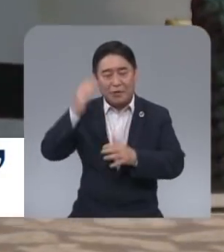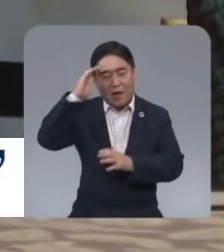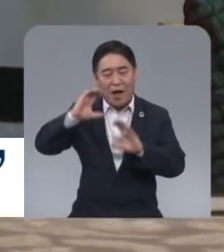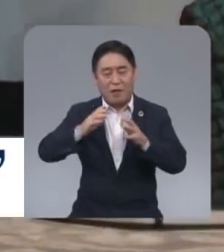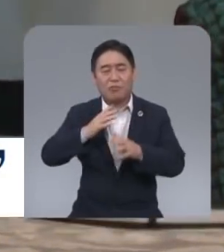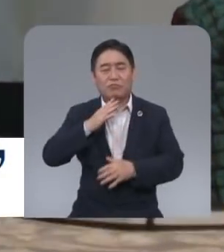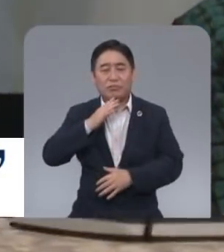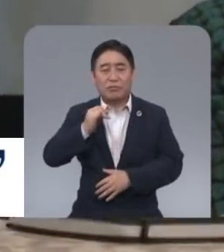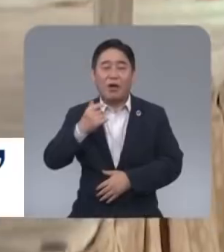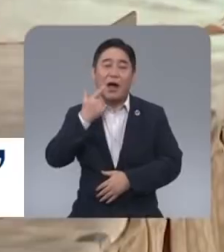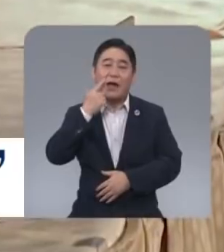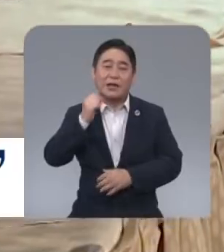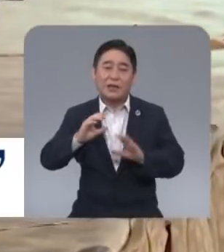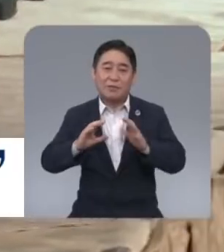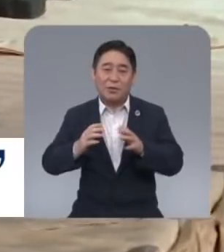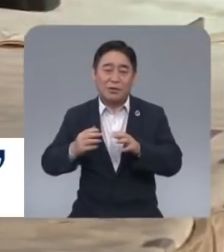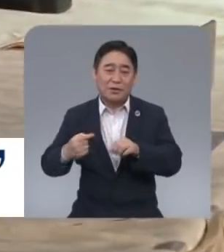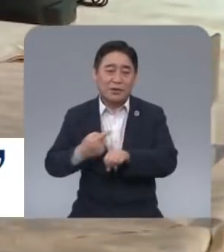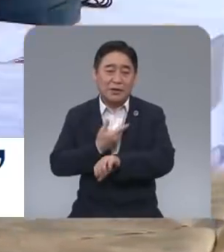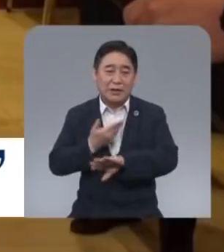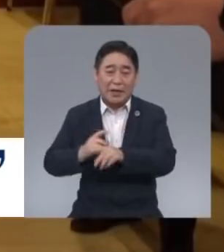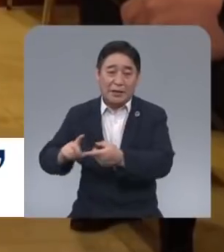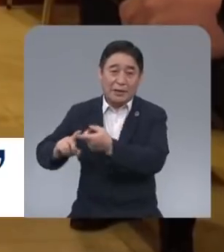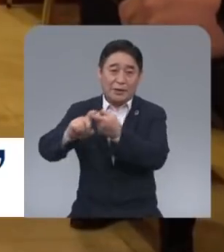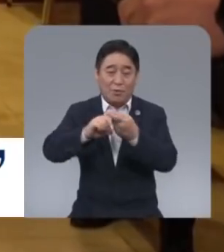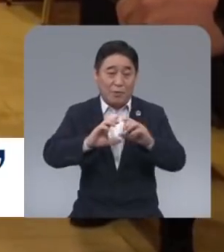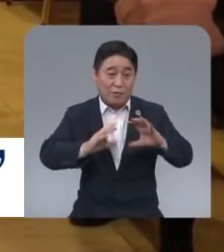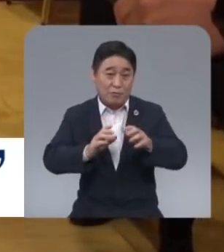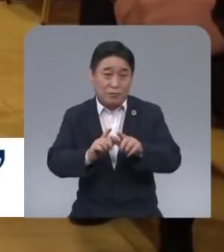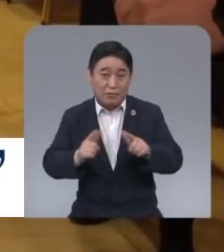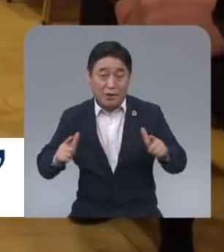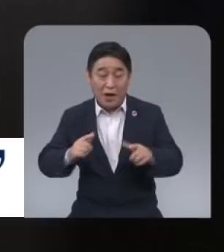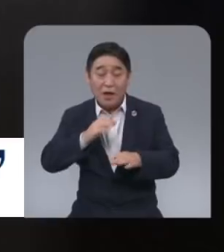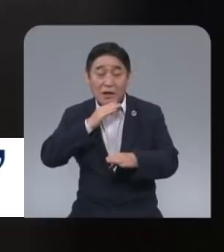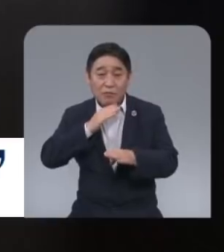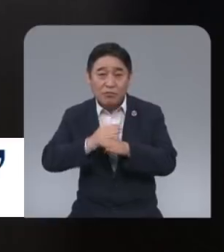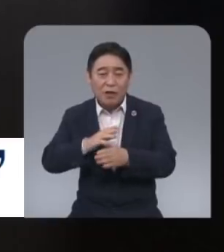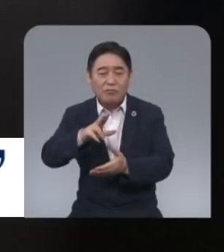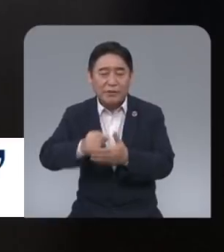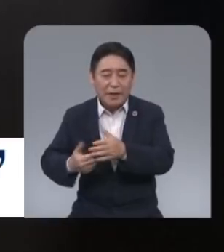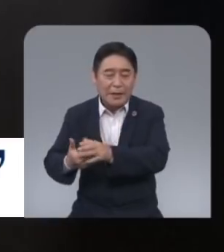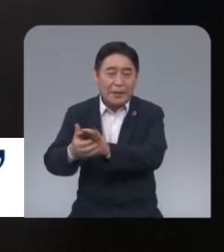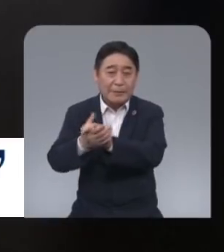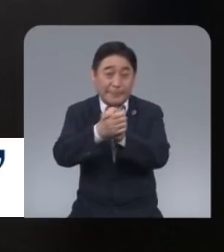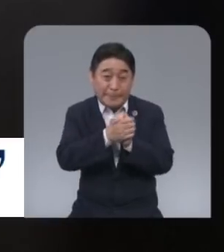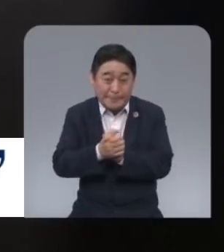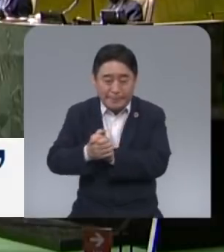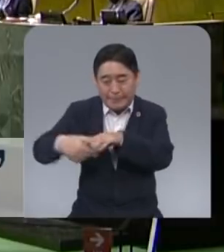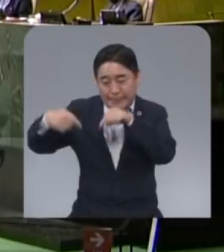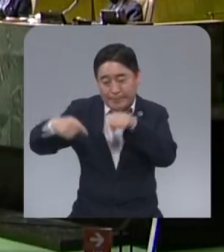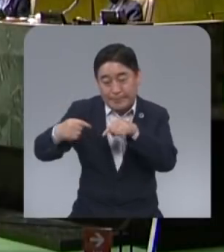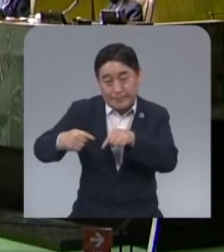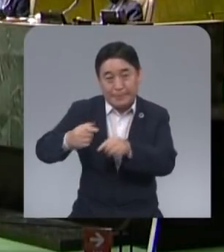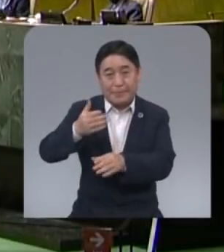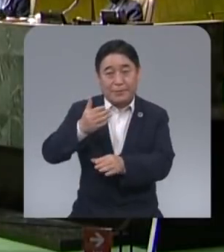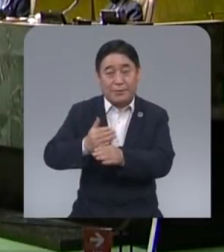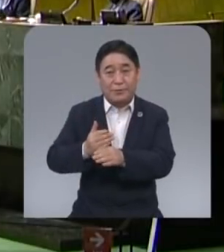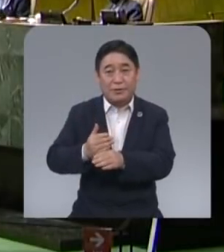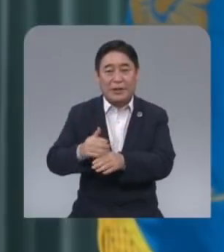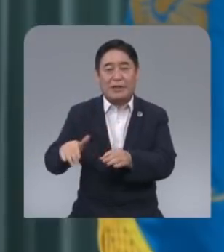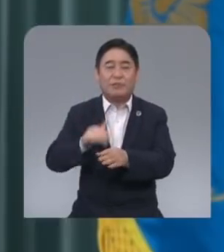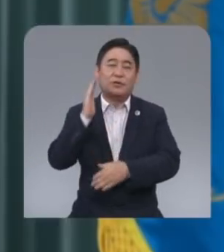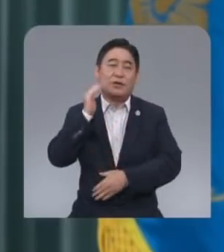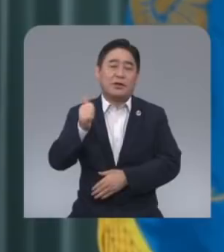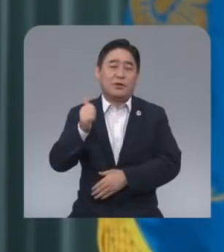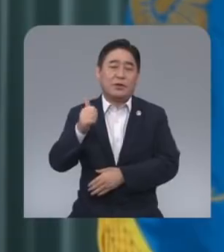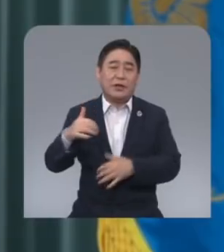한국은 물론 일본 등 다른 동맹국, 우방국과도 북한 문제를 긴밀히 협의하고 있다고 밝혔습니다. 앞서 문